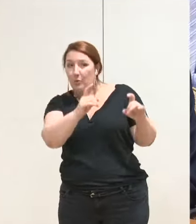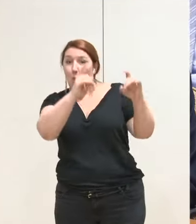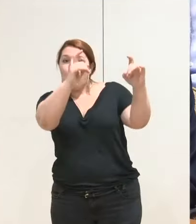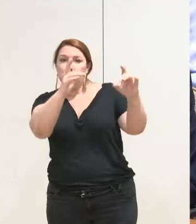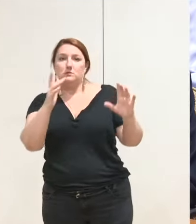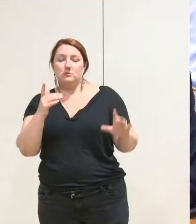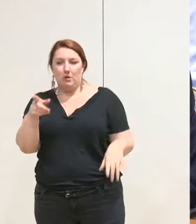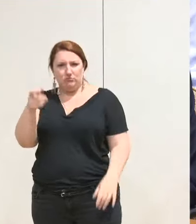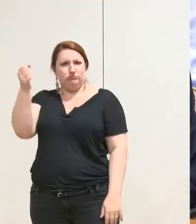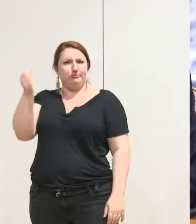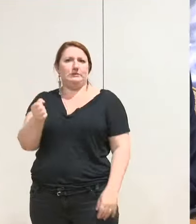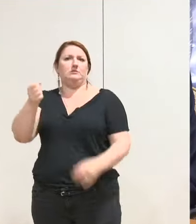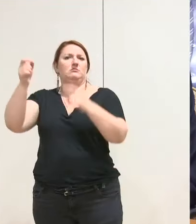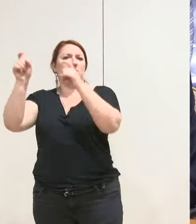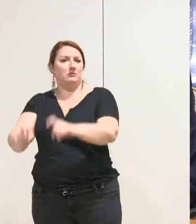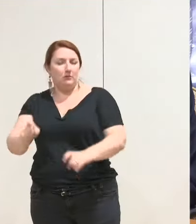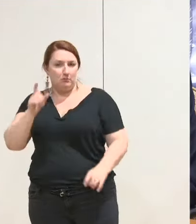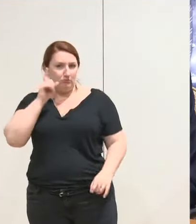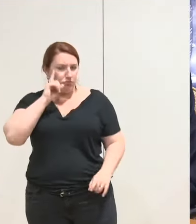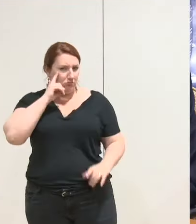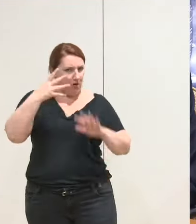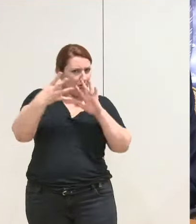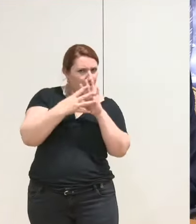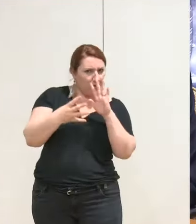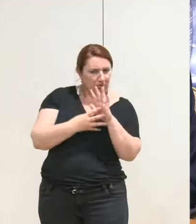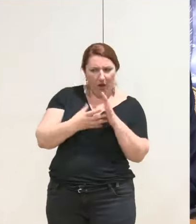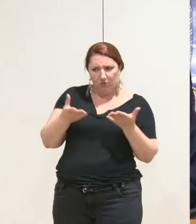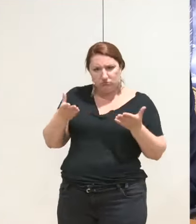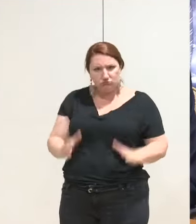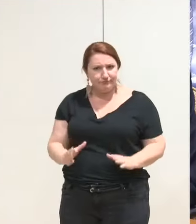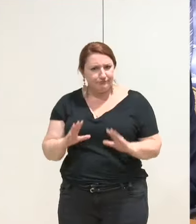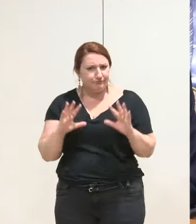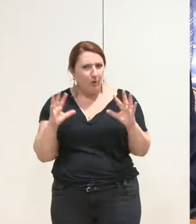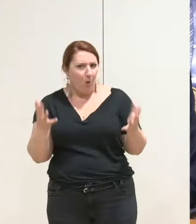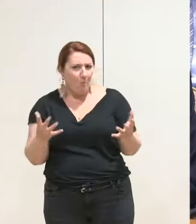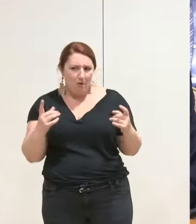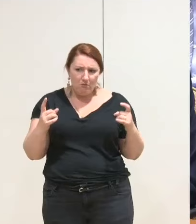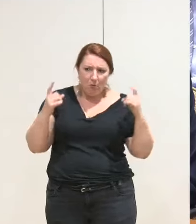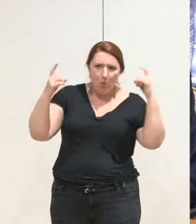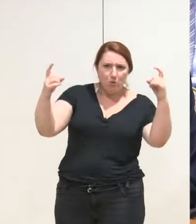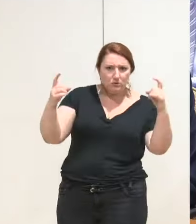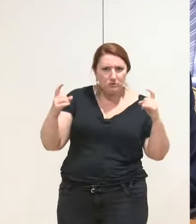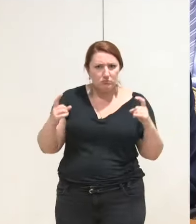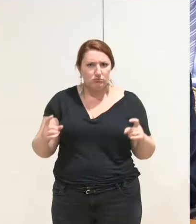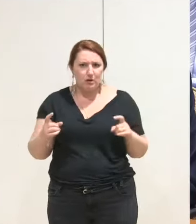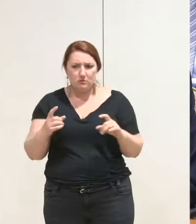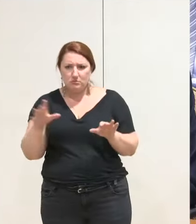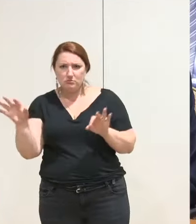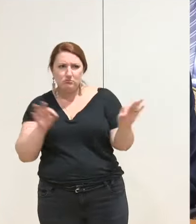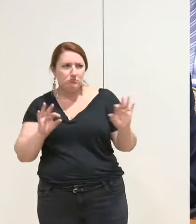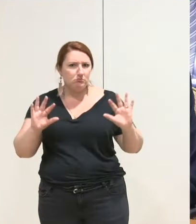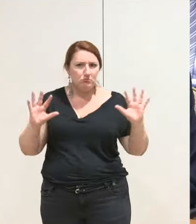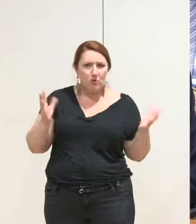alors on se pose la question de savoir sur quel critère vous avez fait le choix de baisse ou de hausse dans ce secteur et pour telle ou telle